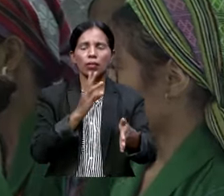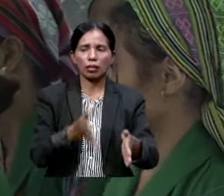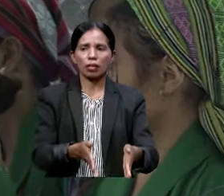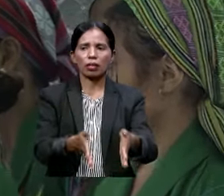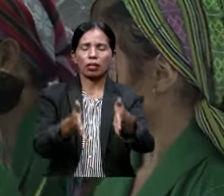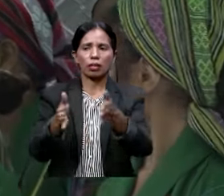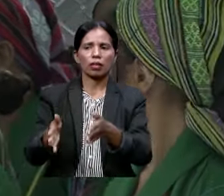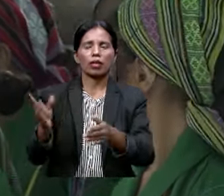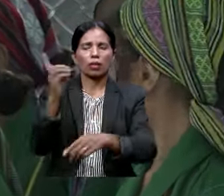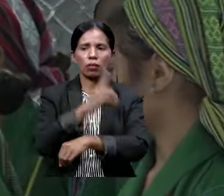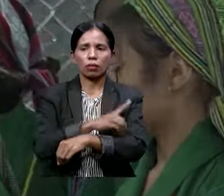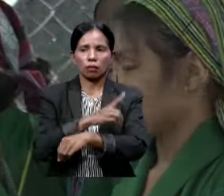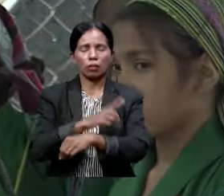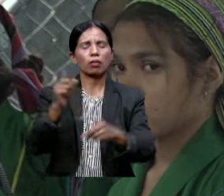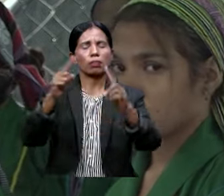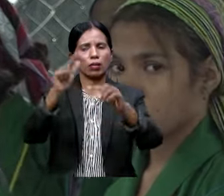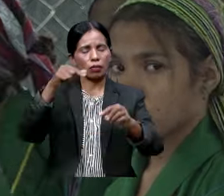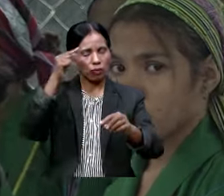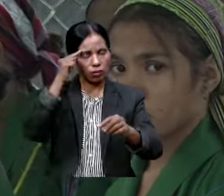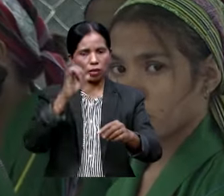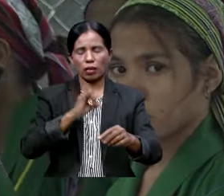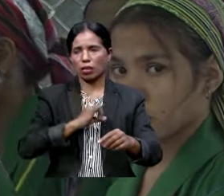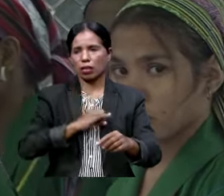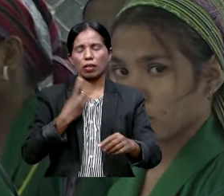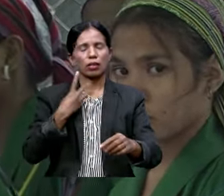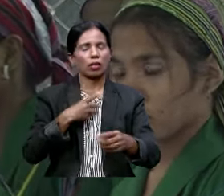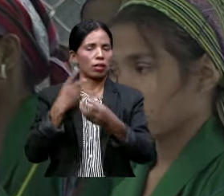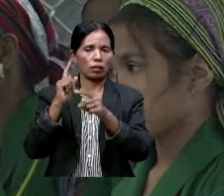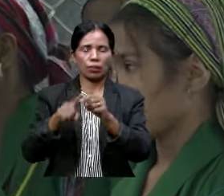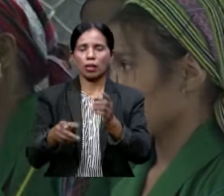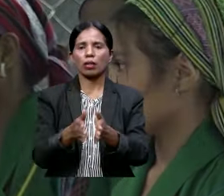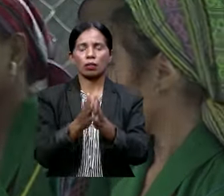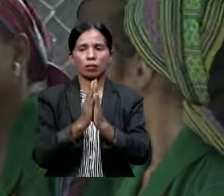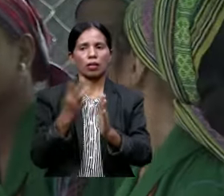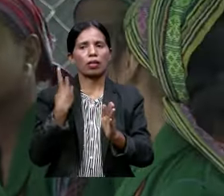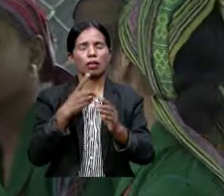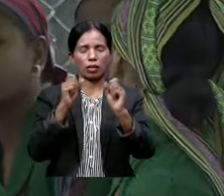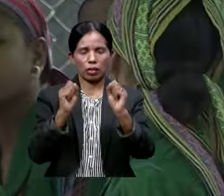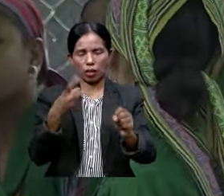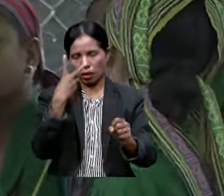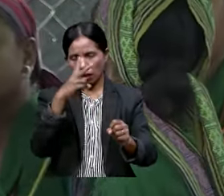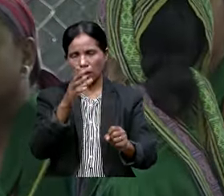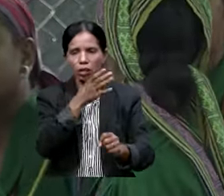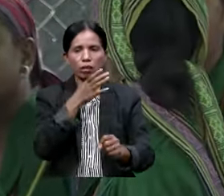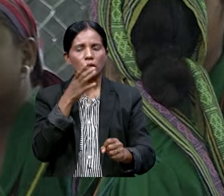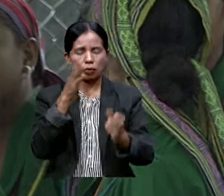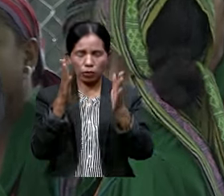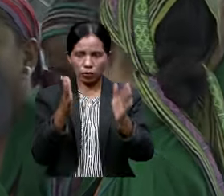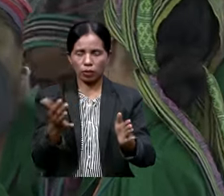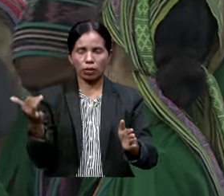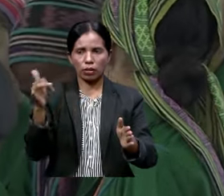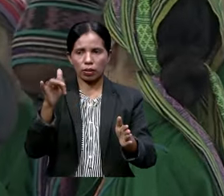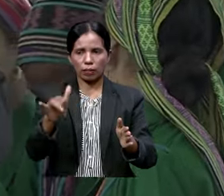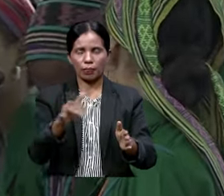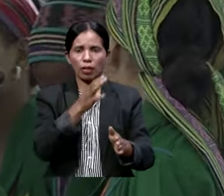Ita lor-lorong hakailo mak bo governo. Ita ne hauna ite husikona. Ita tengki dignifika agrikultor sira. Agrikultura